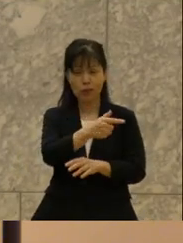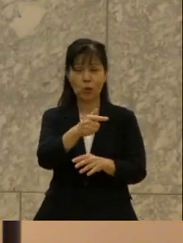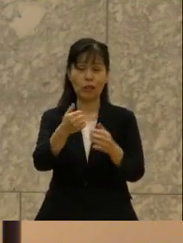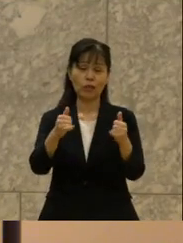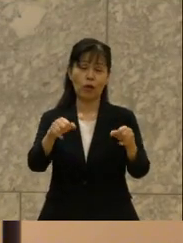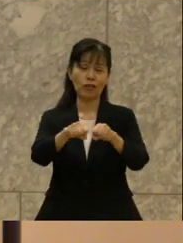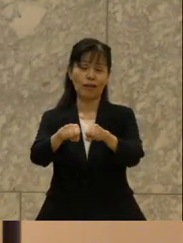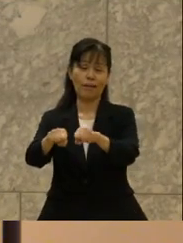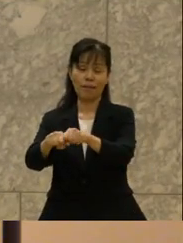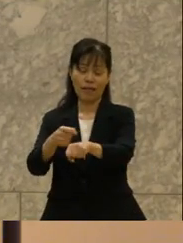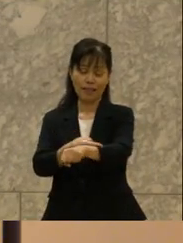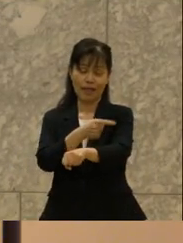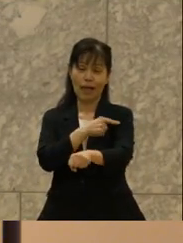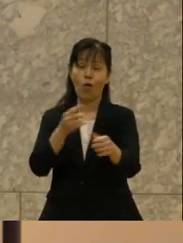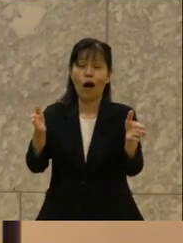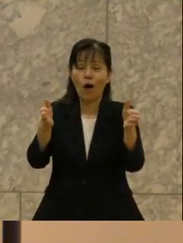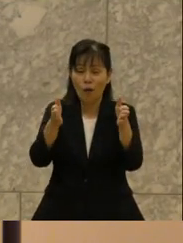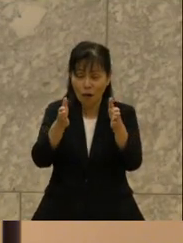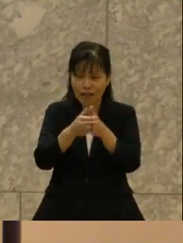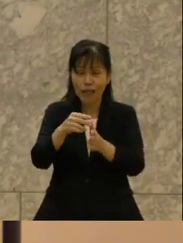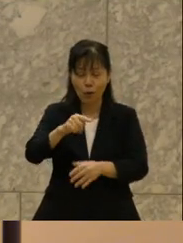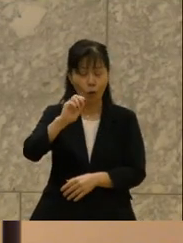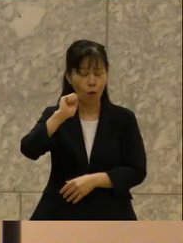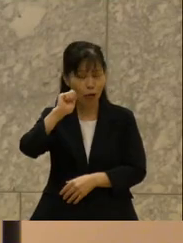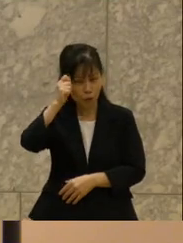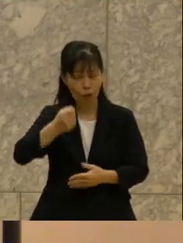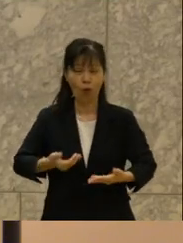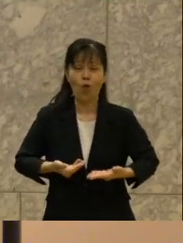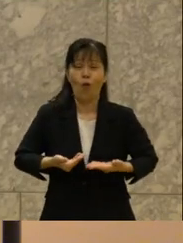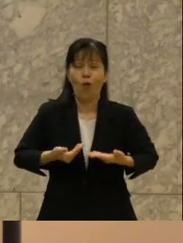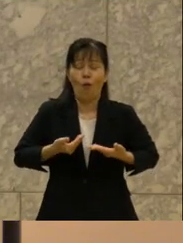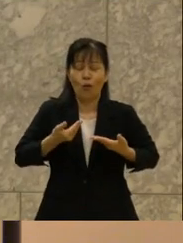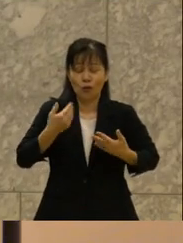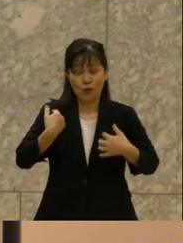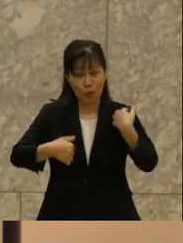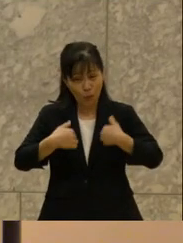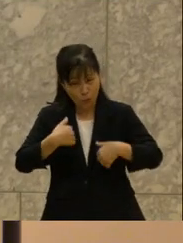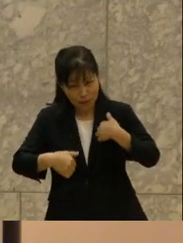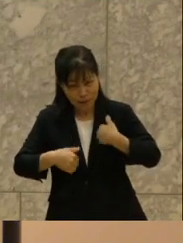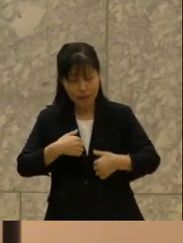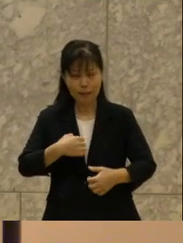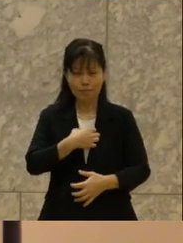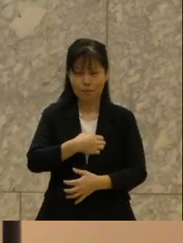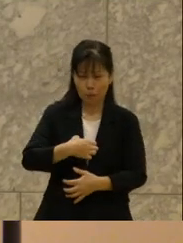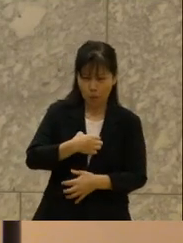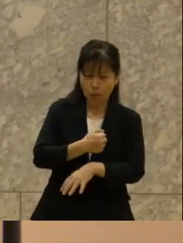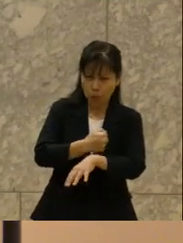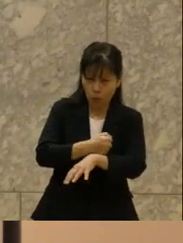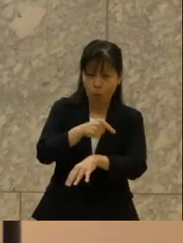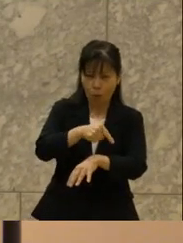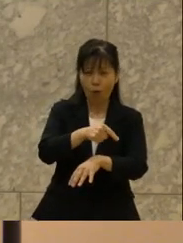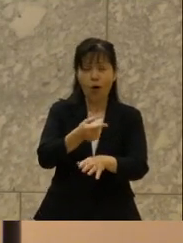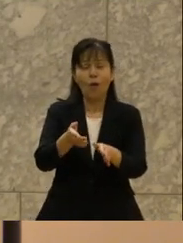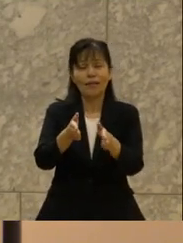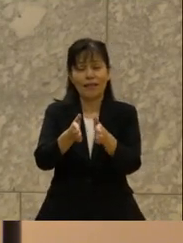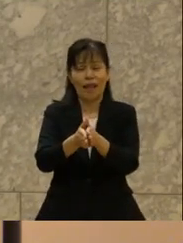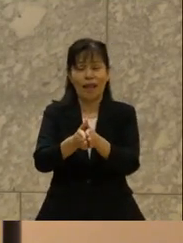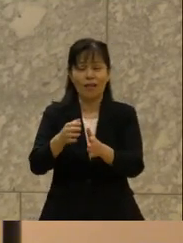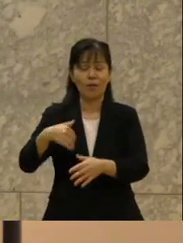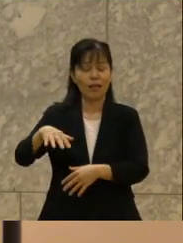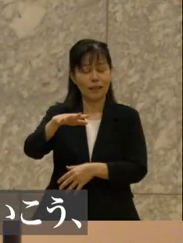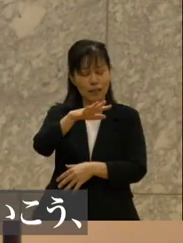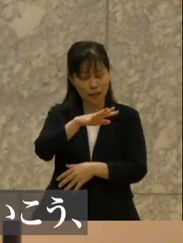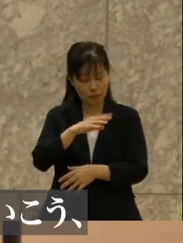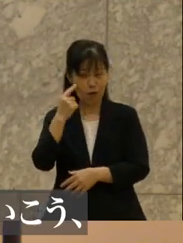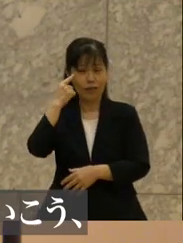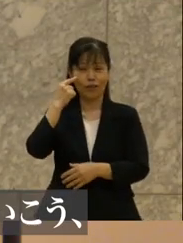力を合わせていこうという気持ち感動や興奮寒気や区のみたいなことも含めてですね私たちにもたらし